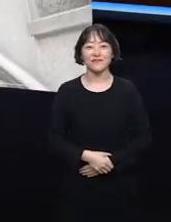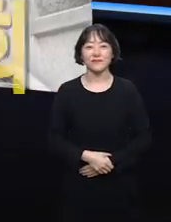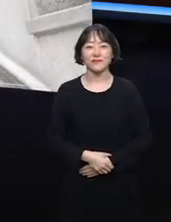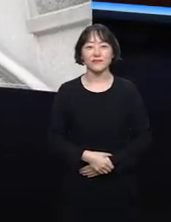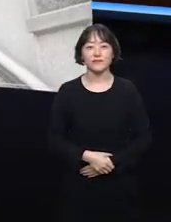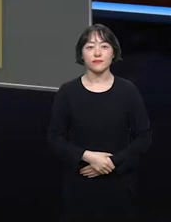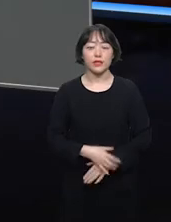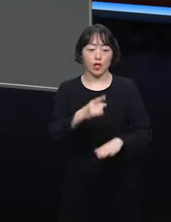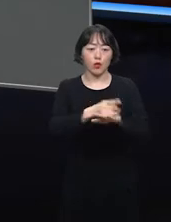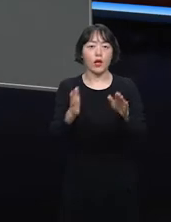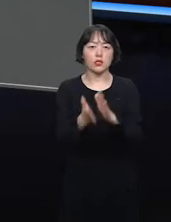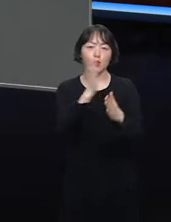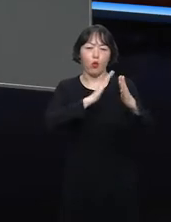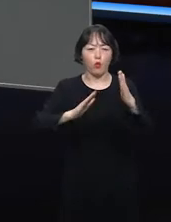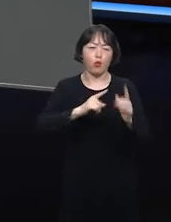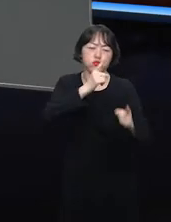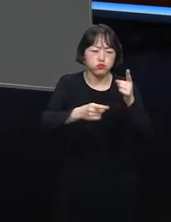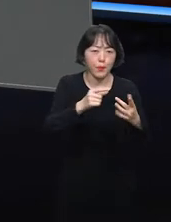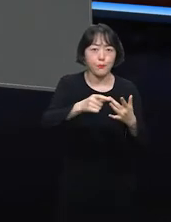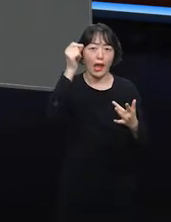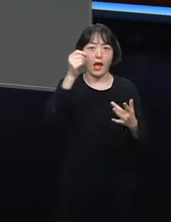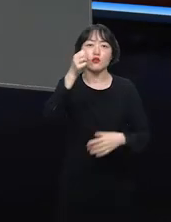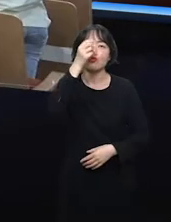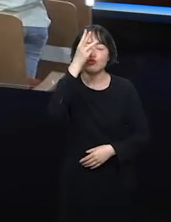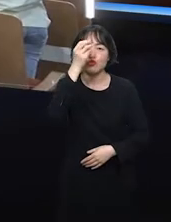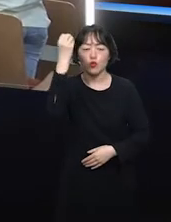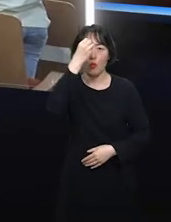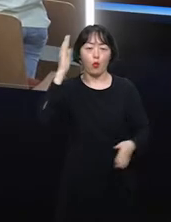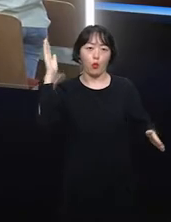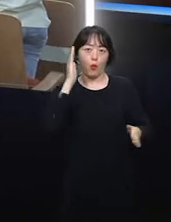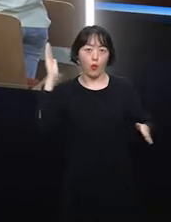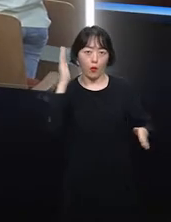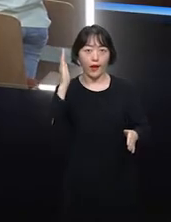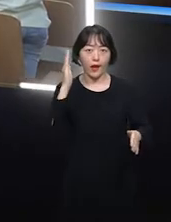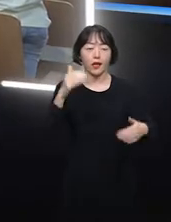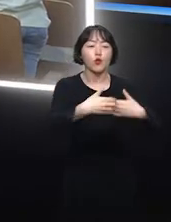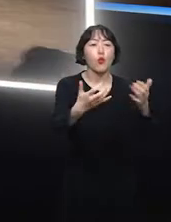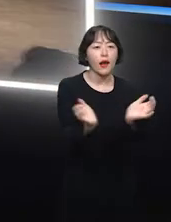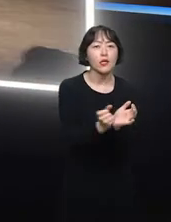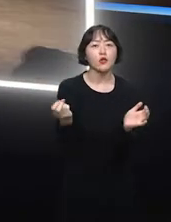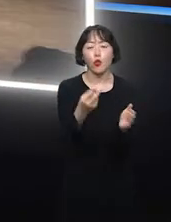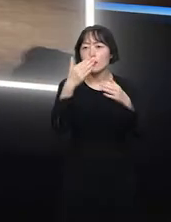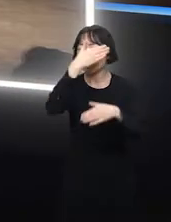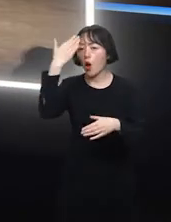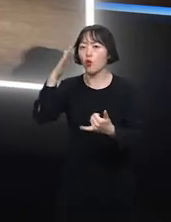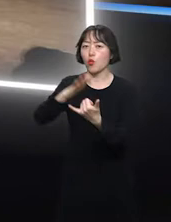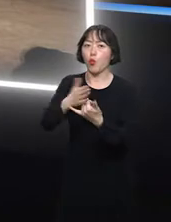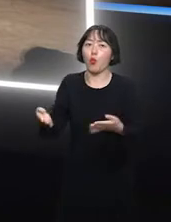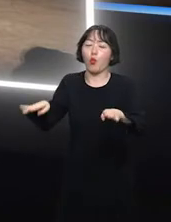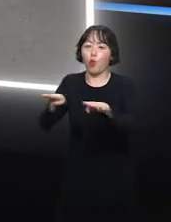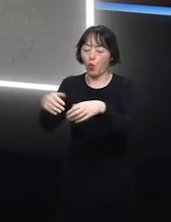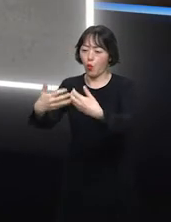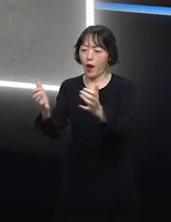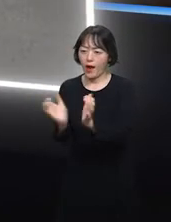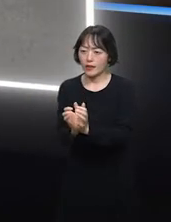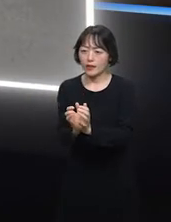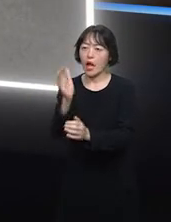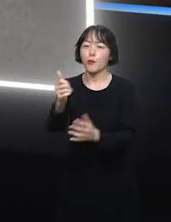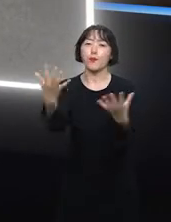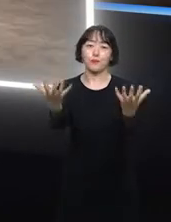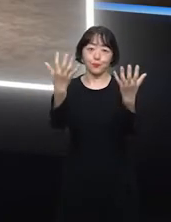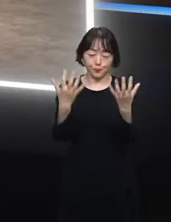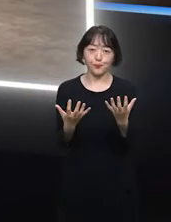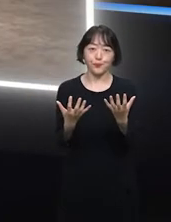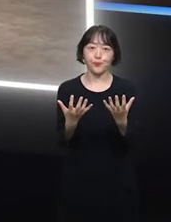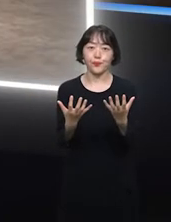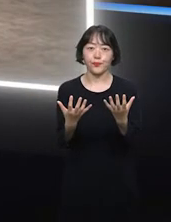의왕시는 공모를 통해 선정된 관내 중고교 학생 동아리 및 청소년 수련시설 동아리 대표 학생 등이 참석한 가운데